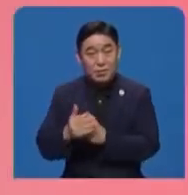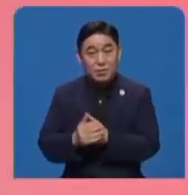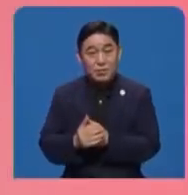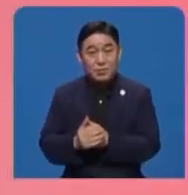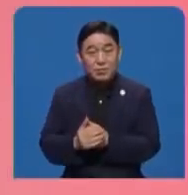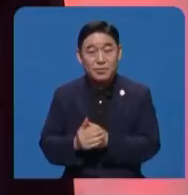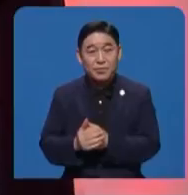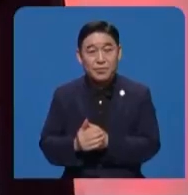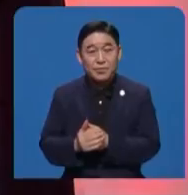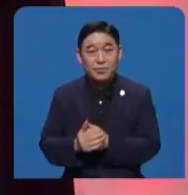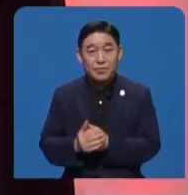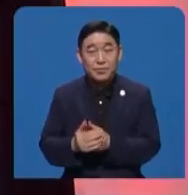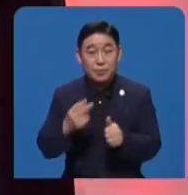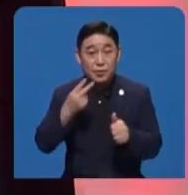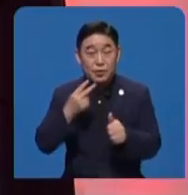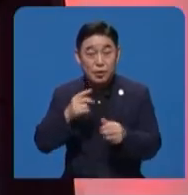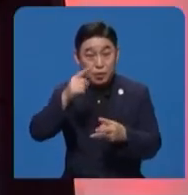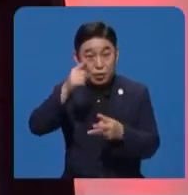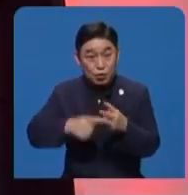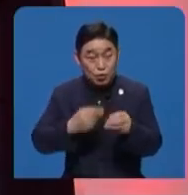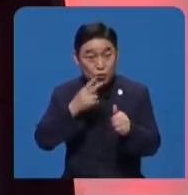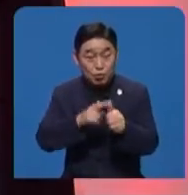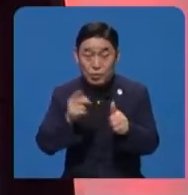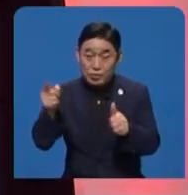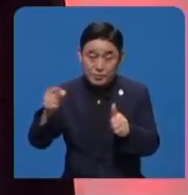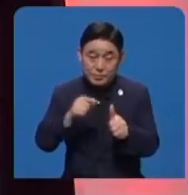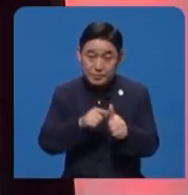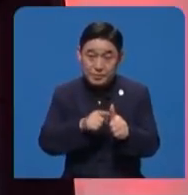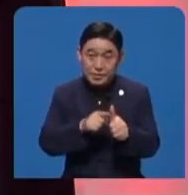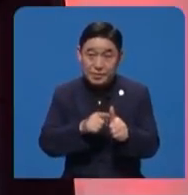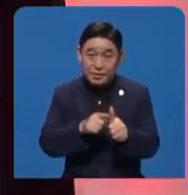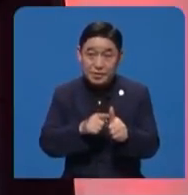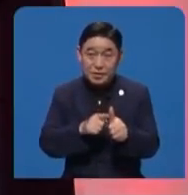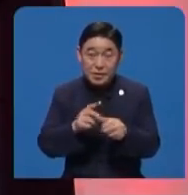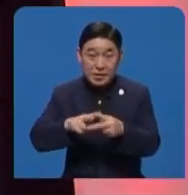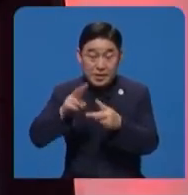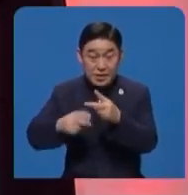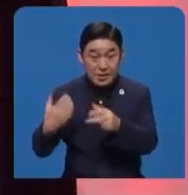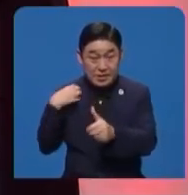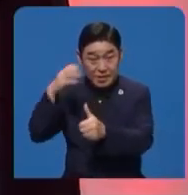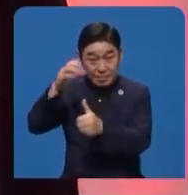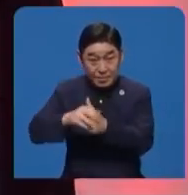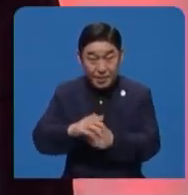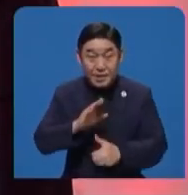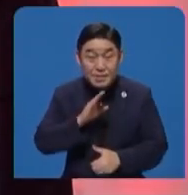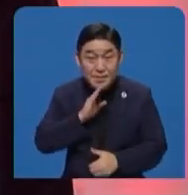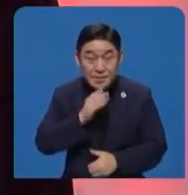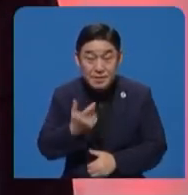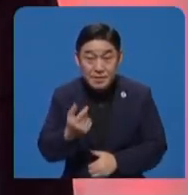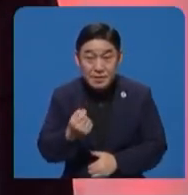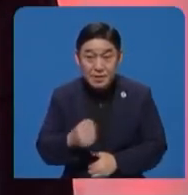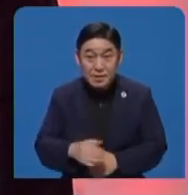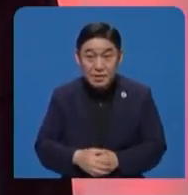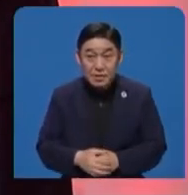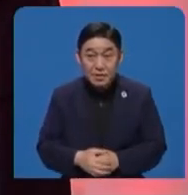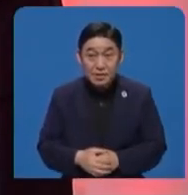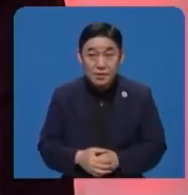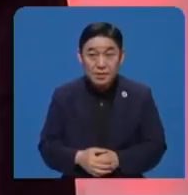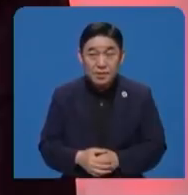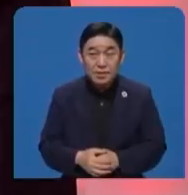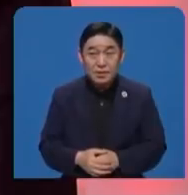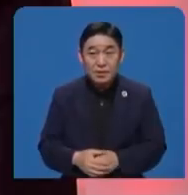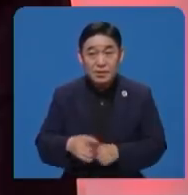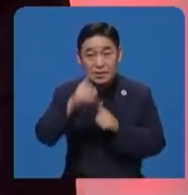이제 그 후보님께서 이거는 형사 책임져야 된다. 그래 말씀하셨거든요. 유동규요? 방금 윤 후보님이